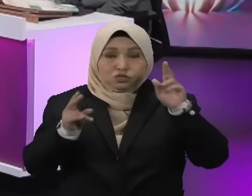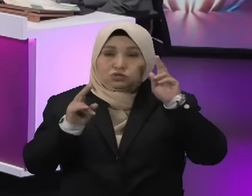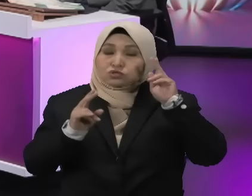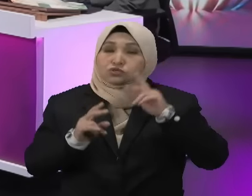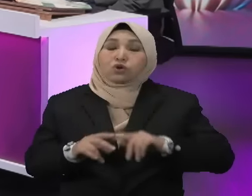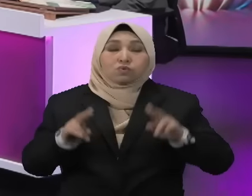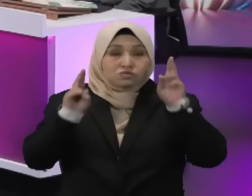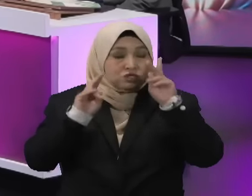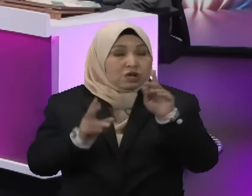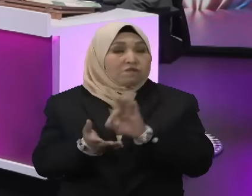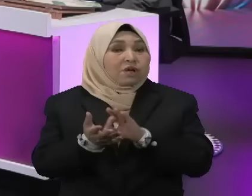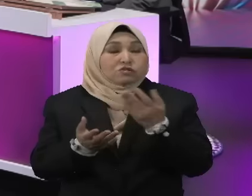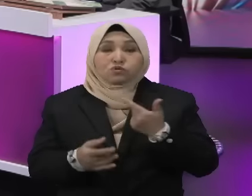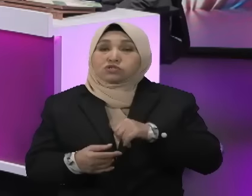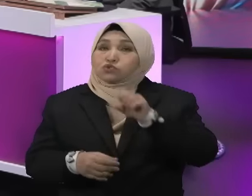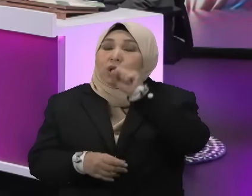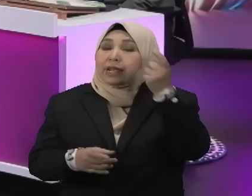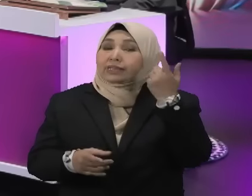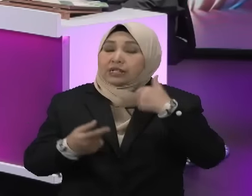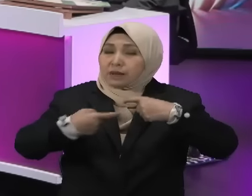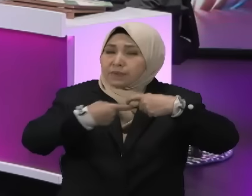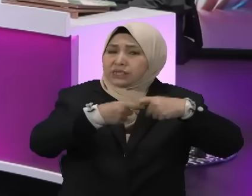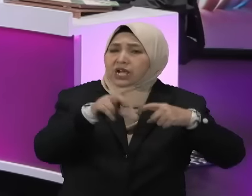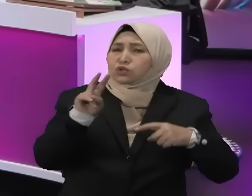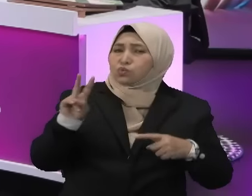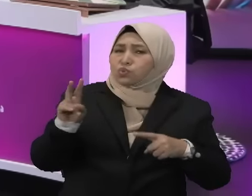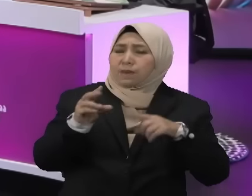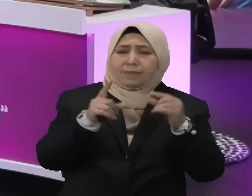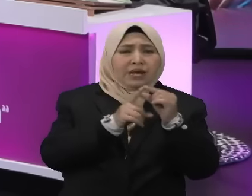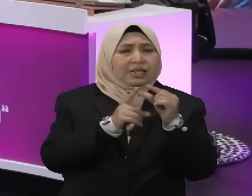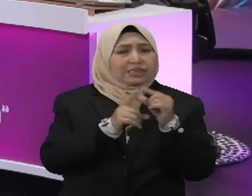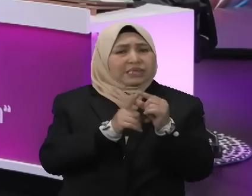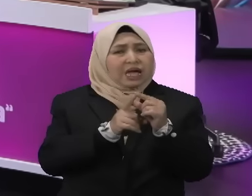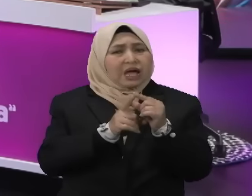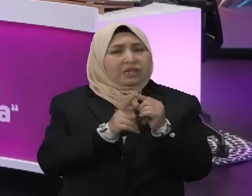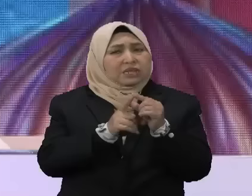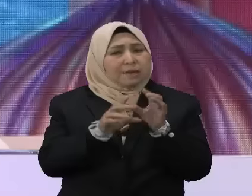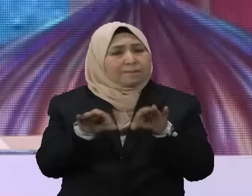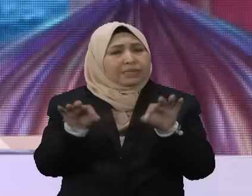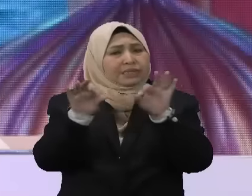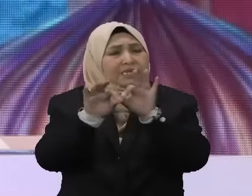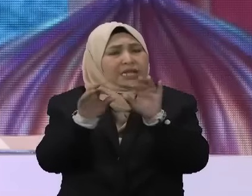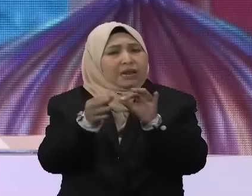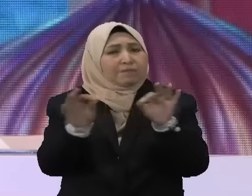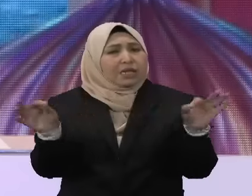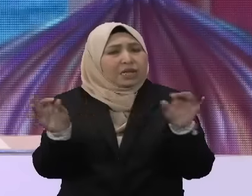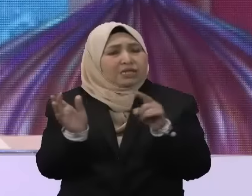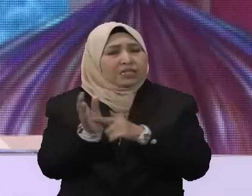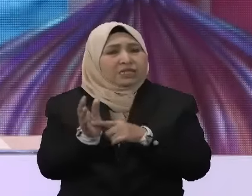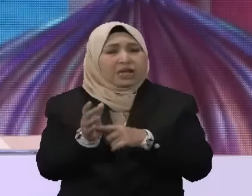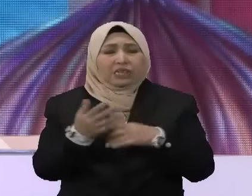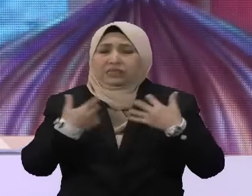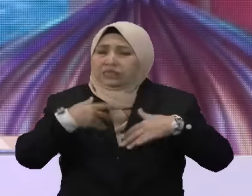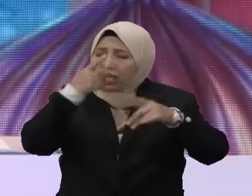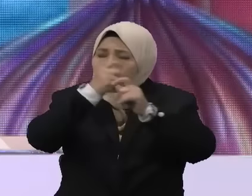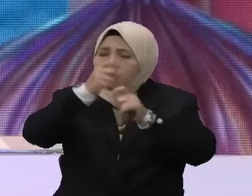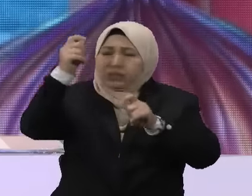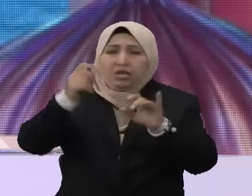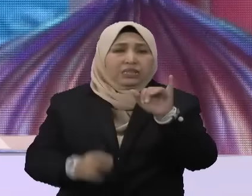soalan tadi berkaitan dengan dua perkataan komponen penting dalam ayat ini, iaitu taqwa dan juga